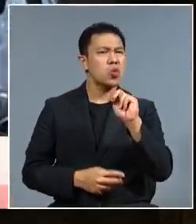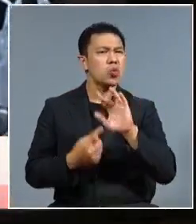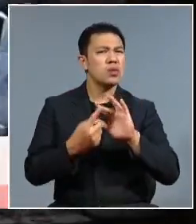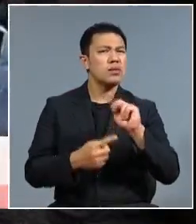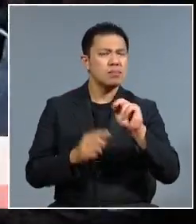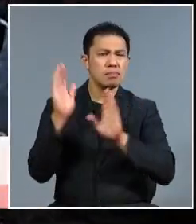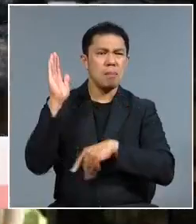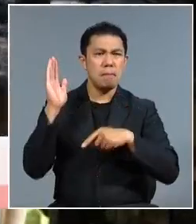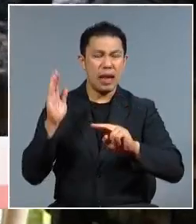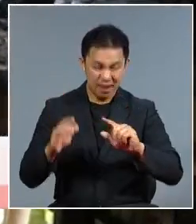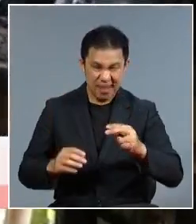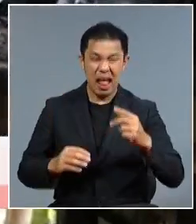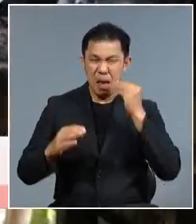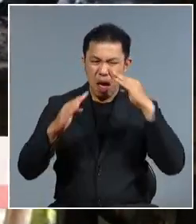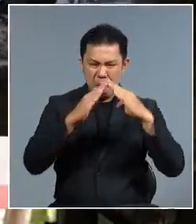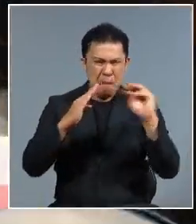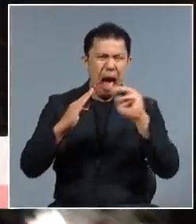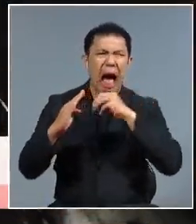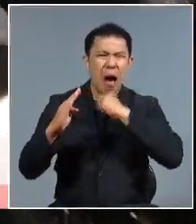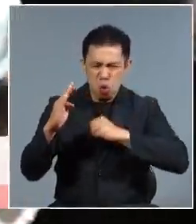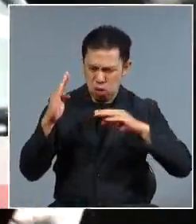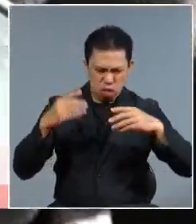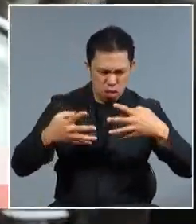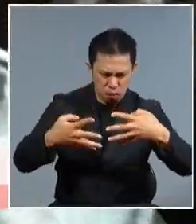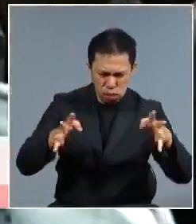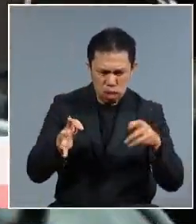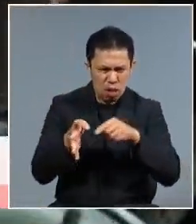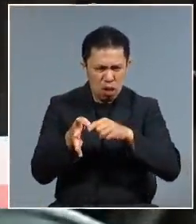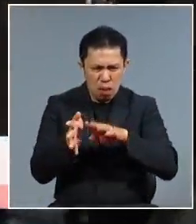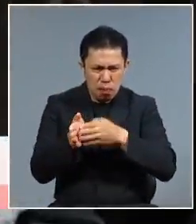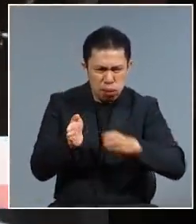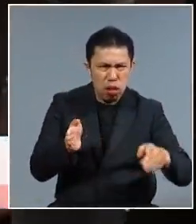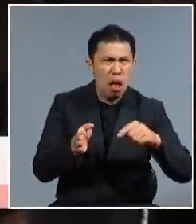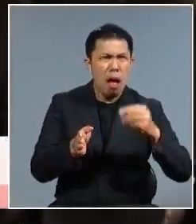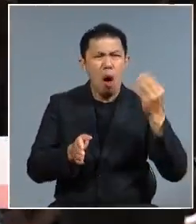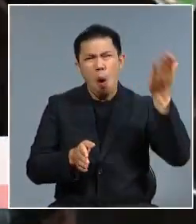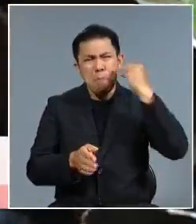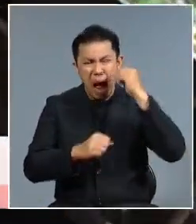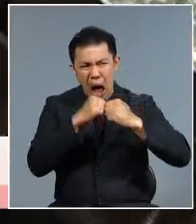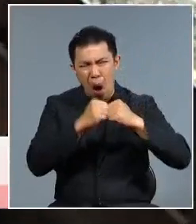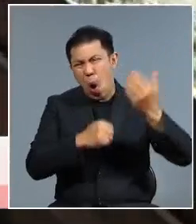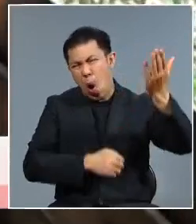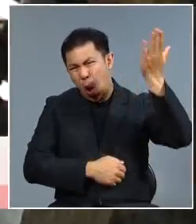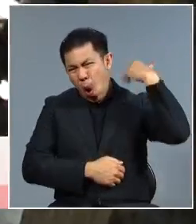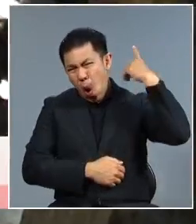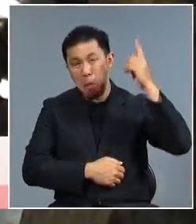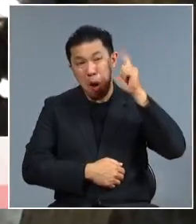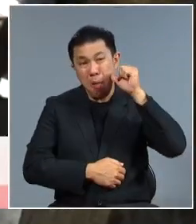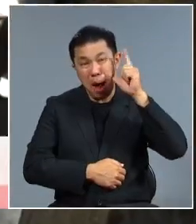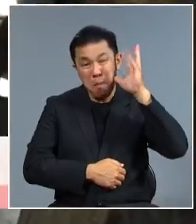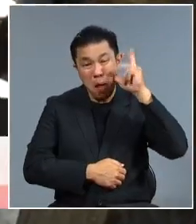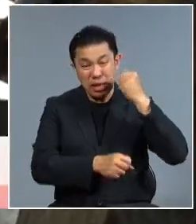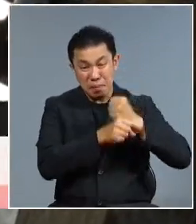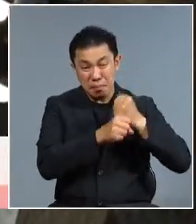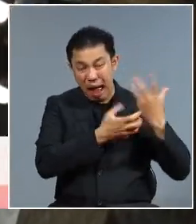บ้านนั้นก็หลุดหายไปหลายสิบปีแล้วพร้อมทั้งบ้านที่สร้างมาตั้งแต่สมัยพ่อแม่นั้นไม่มีไฟฟ้าใช้นะครับผู้น